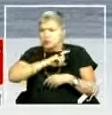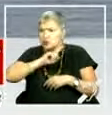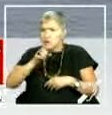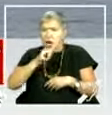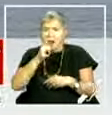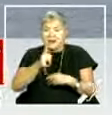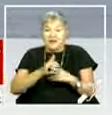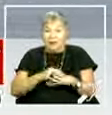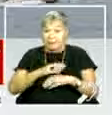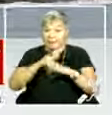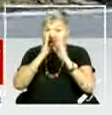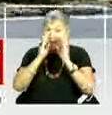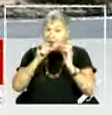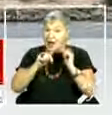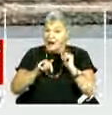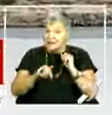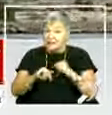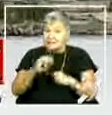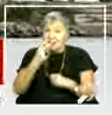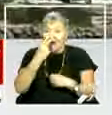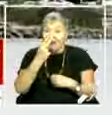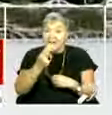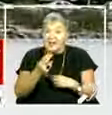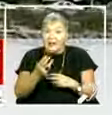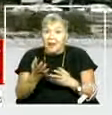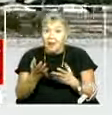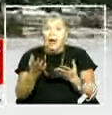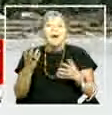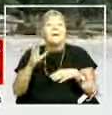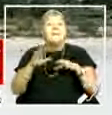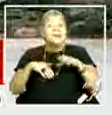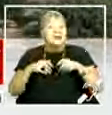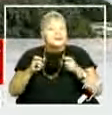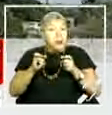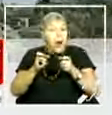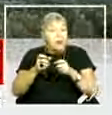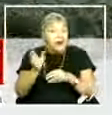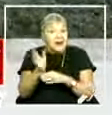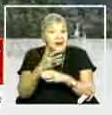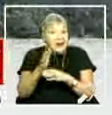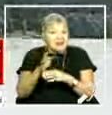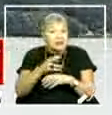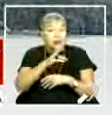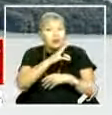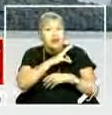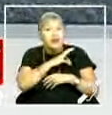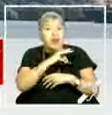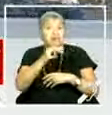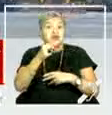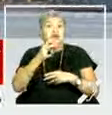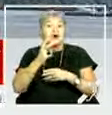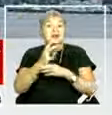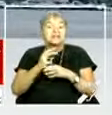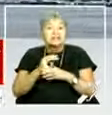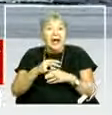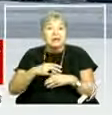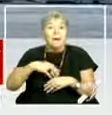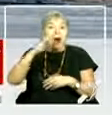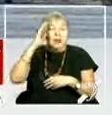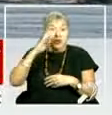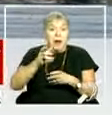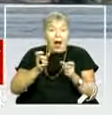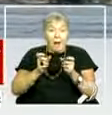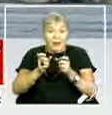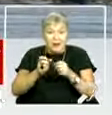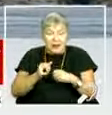în această dimineață vedem că ministrul apărării cu șeful statului major al apărării și cu șeful